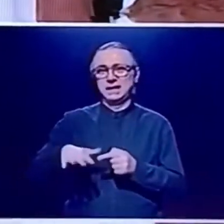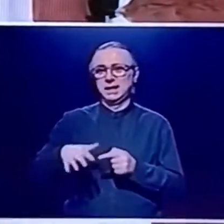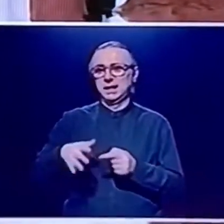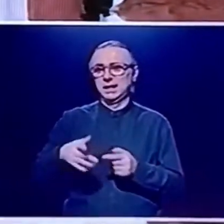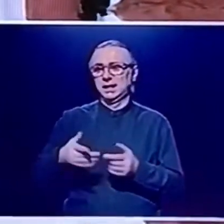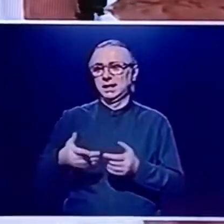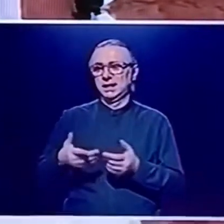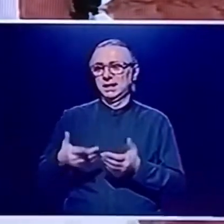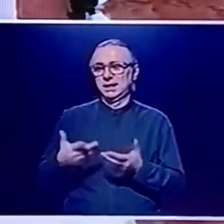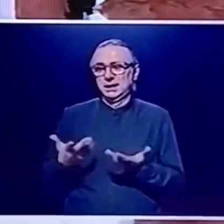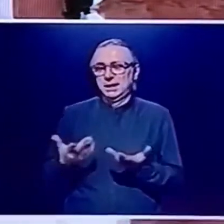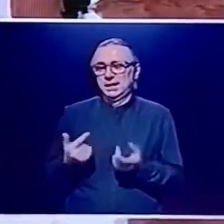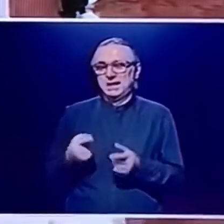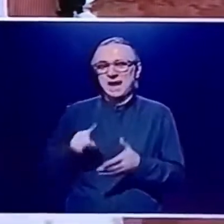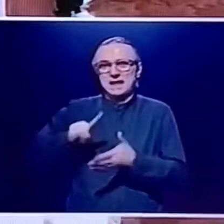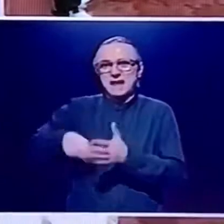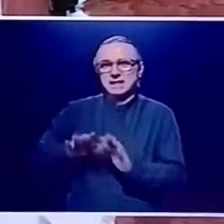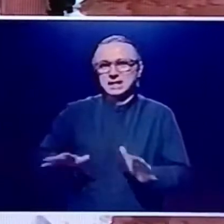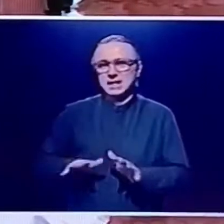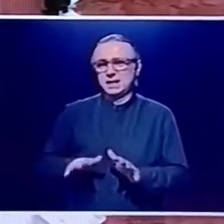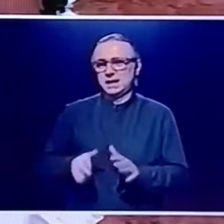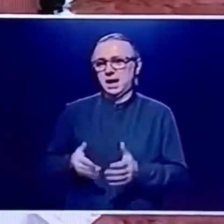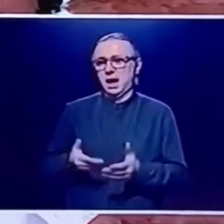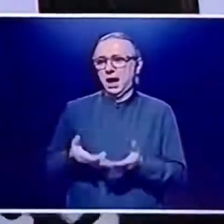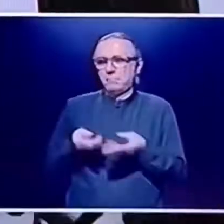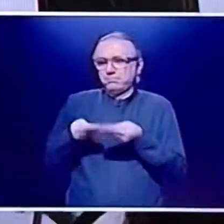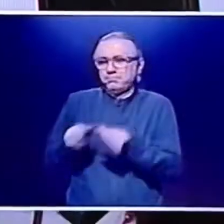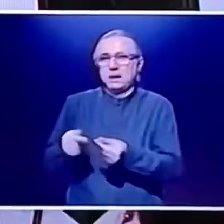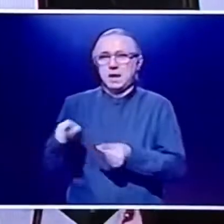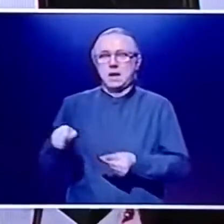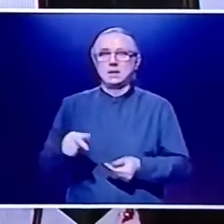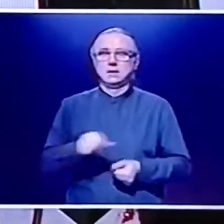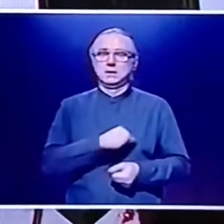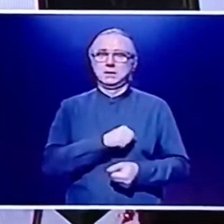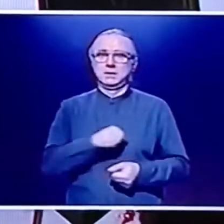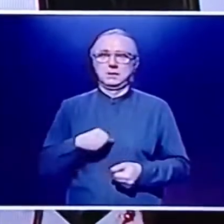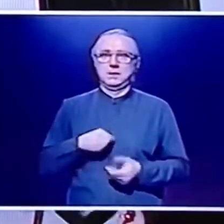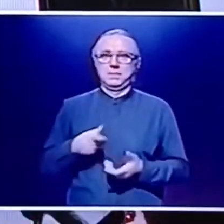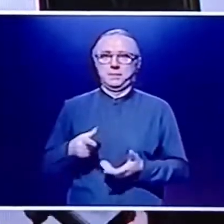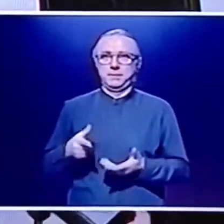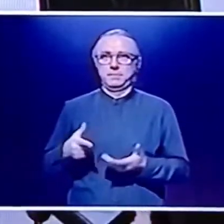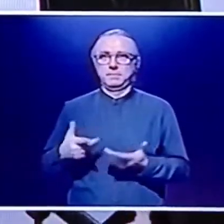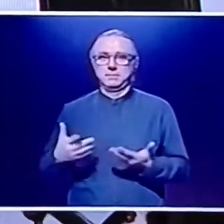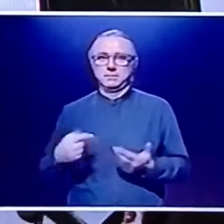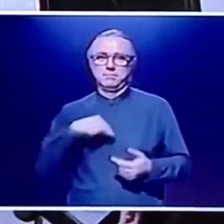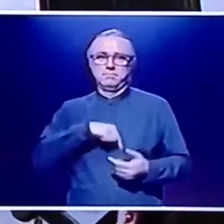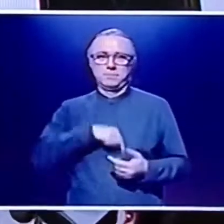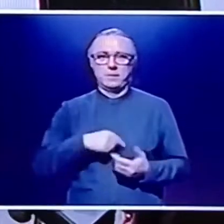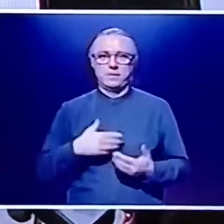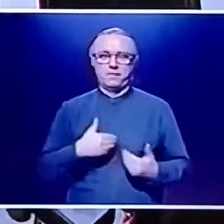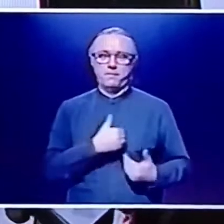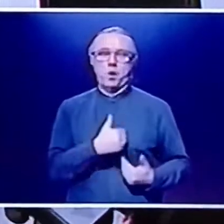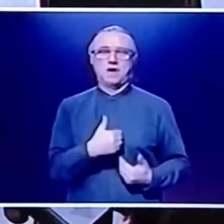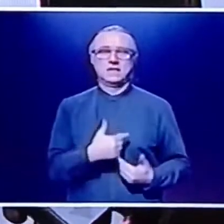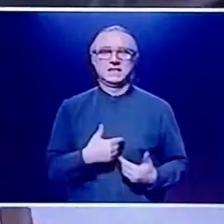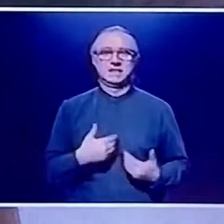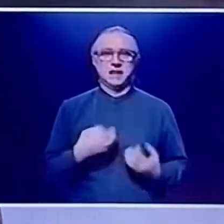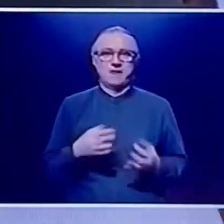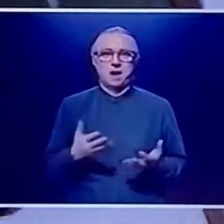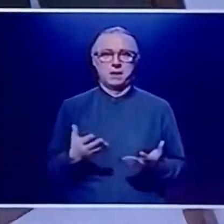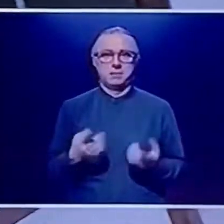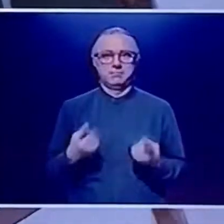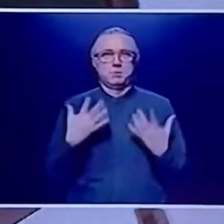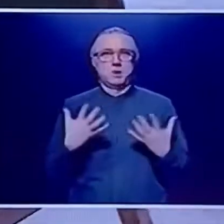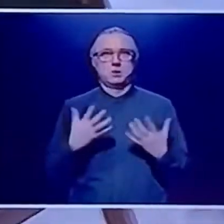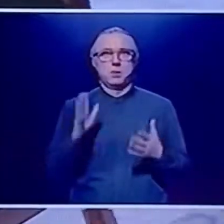вот именно волеизъявлением самого человека, который сумел убедить своих сотоварищей, своих соработников в том, что все-таки действительно без Христа никак.